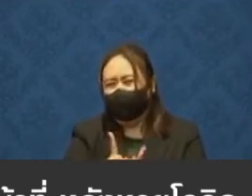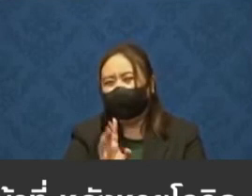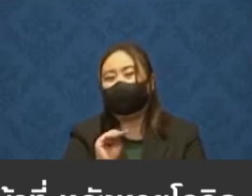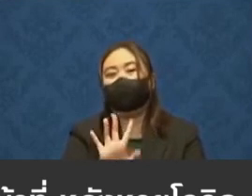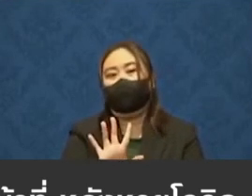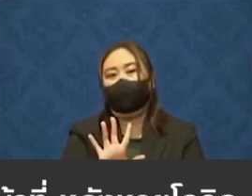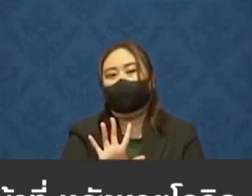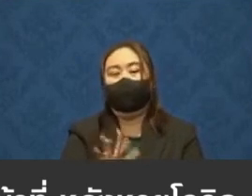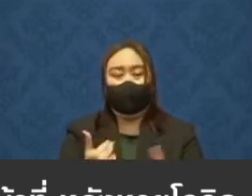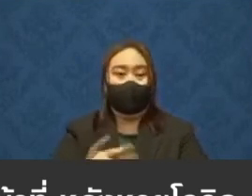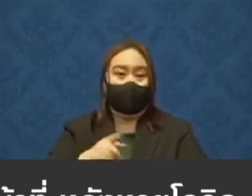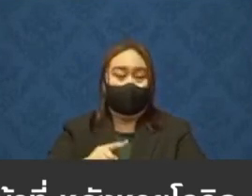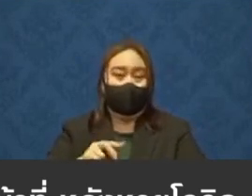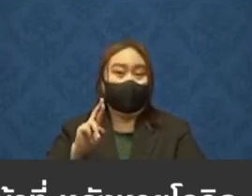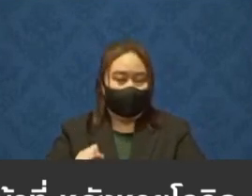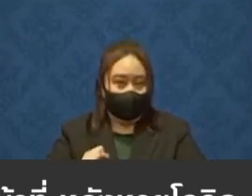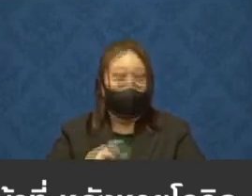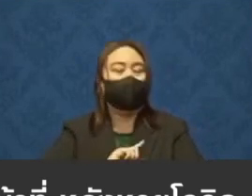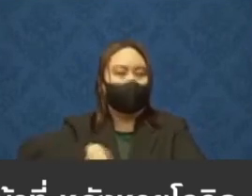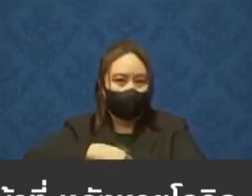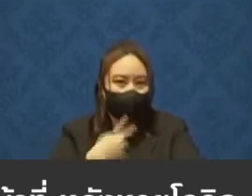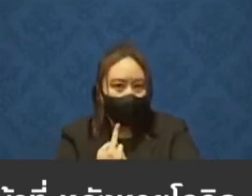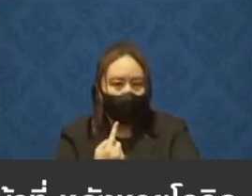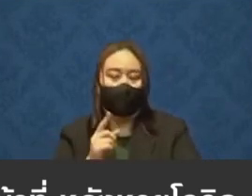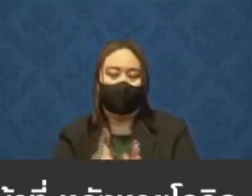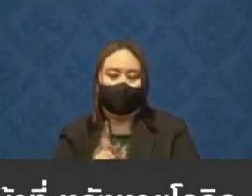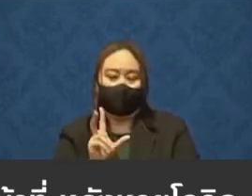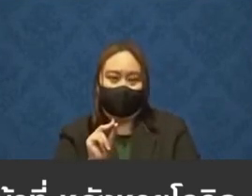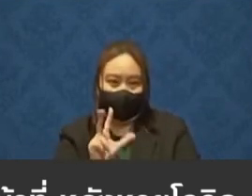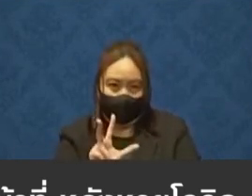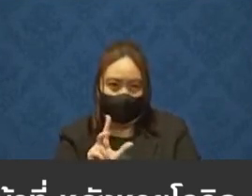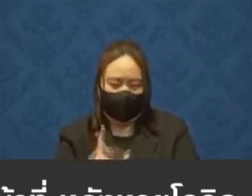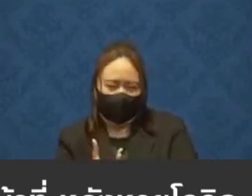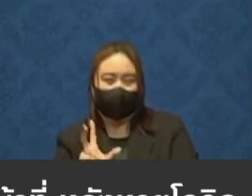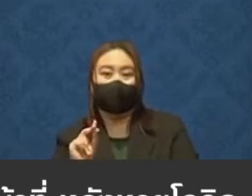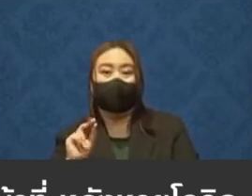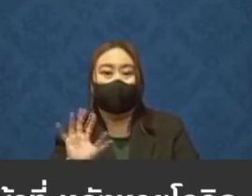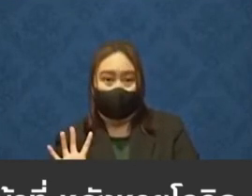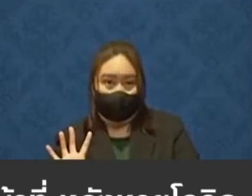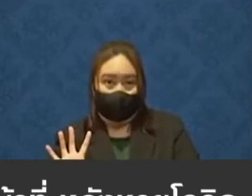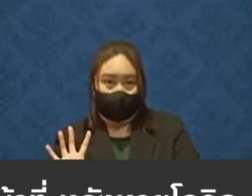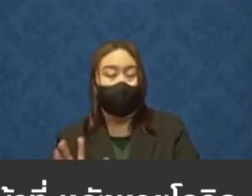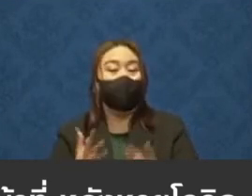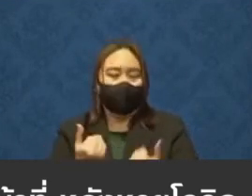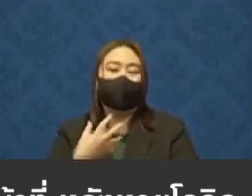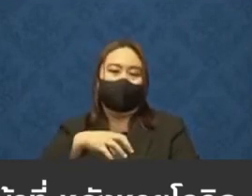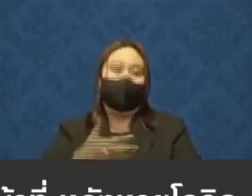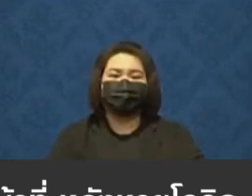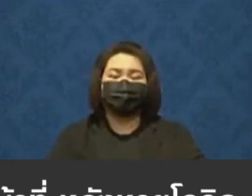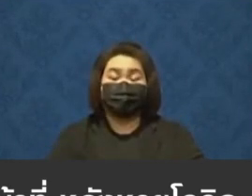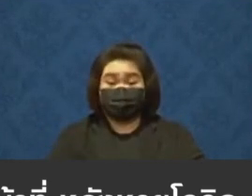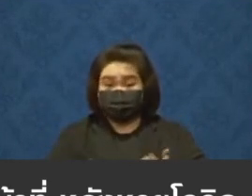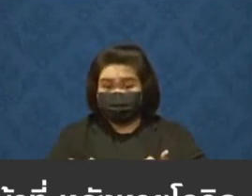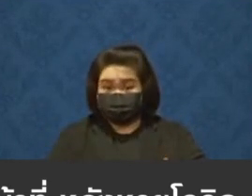ปฏิบัติการเชือดนะฮะเด็ดหัวนั่งร้านคนแรกที่รับไม้ต่อไม้แรกเลยนะเช้านี้มงคลกิจสุขสินธารนนท์นะฮ